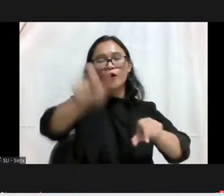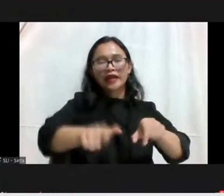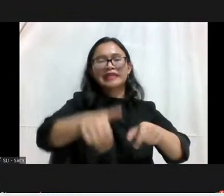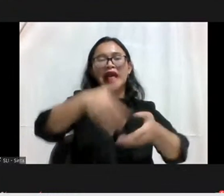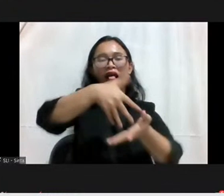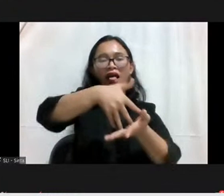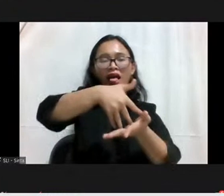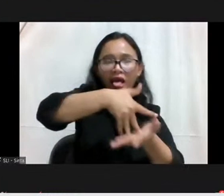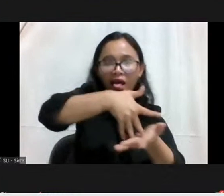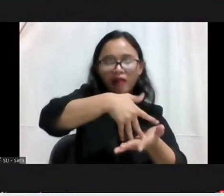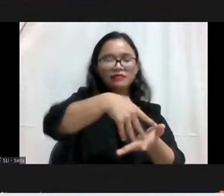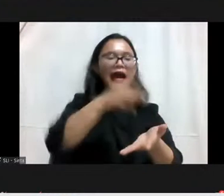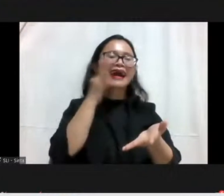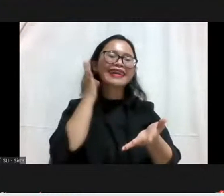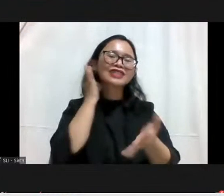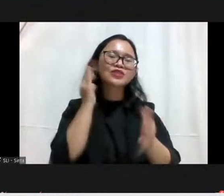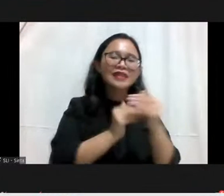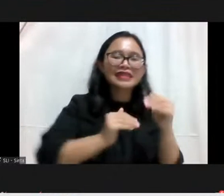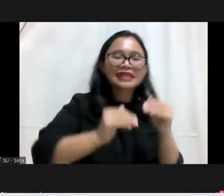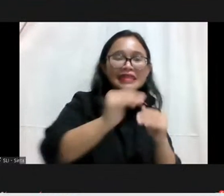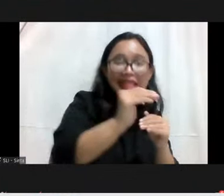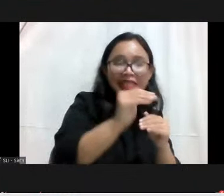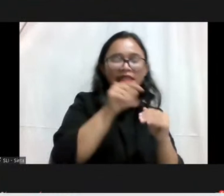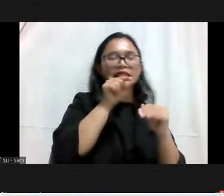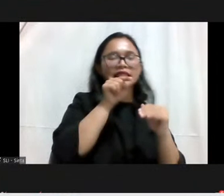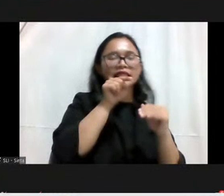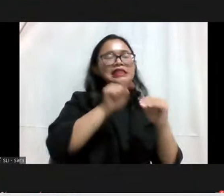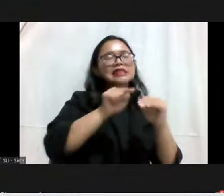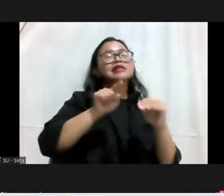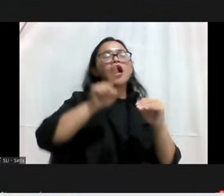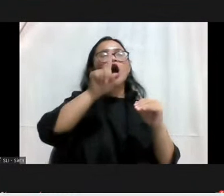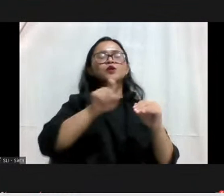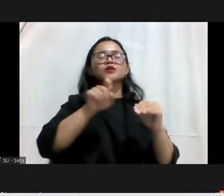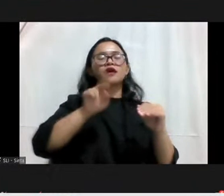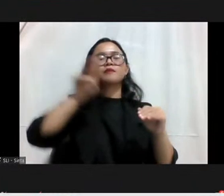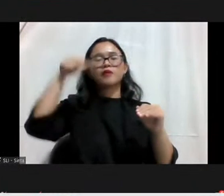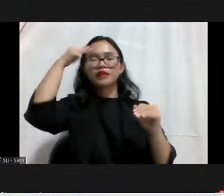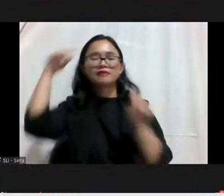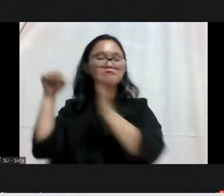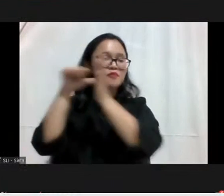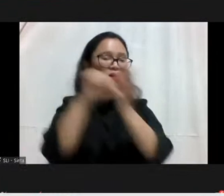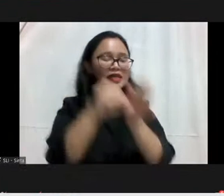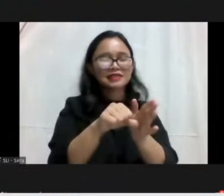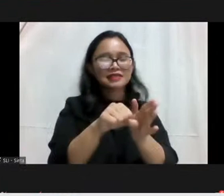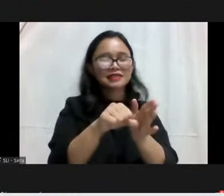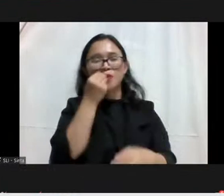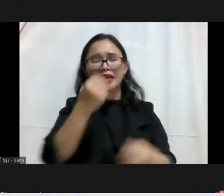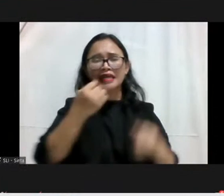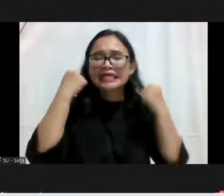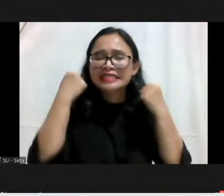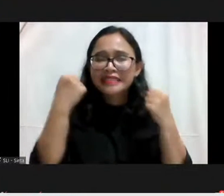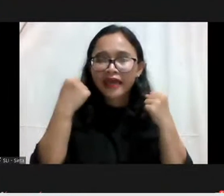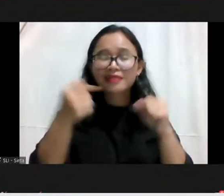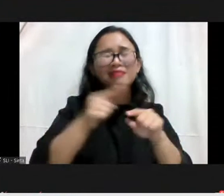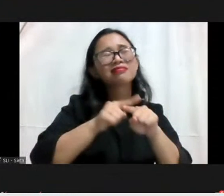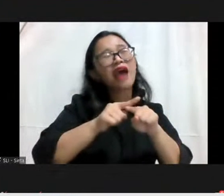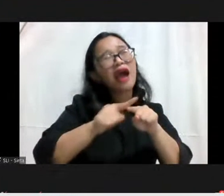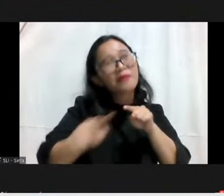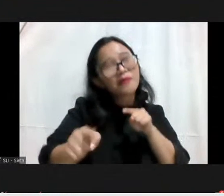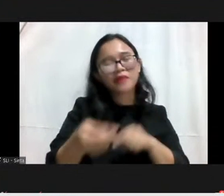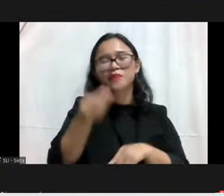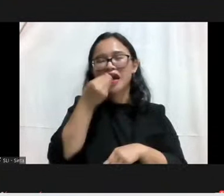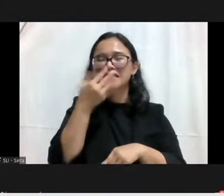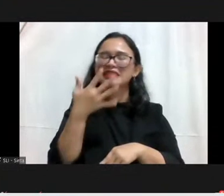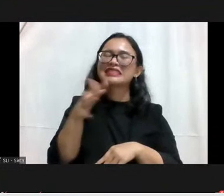yang memerlukan bantuan pangan yang apa sehat itu malah justru mendapatkan bantuan pangan dengan